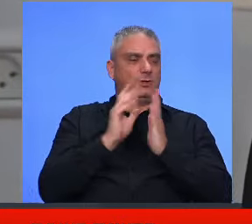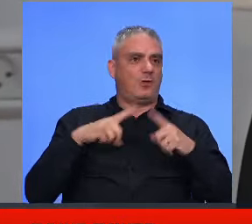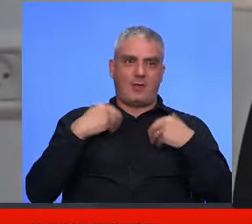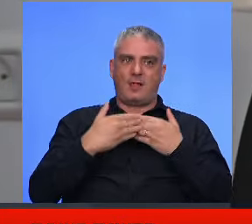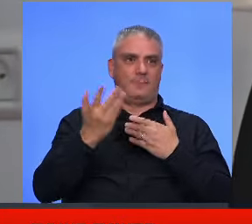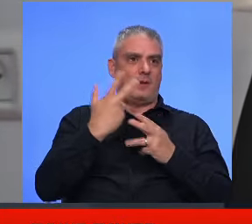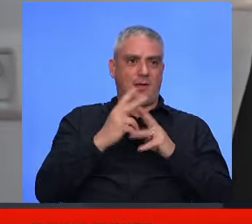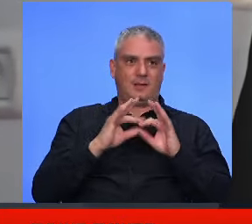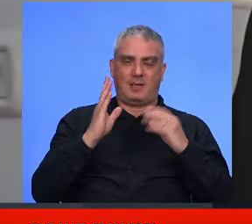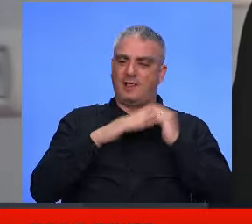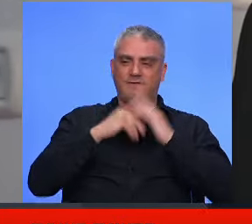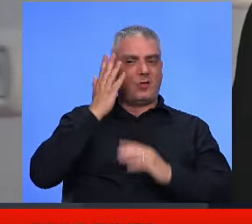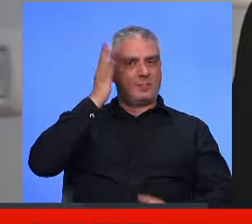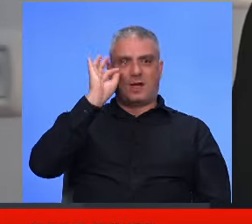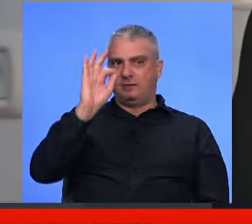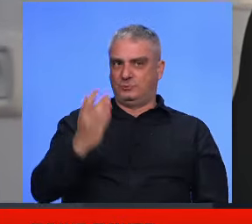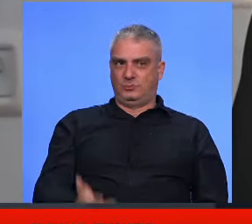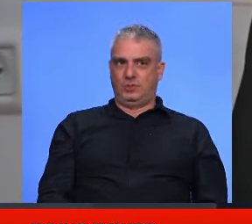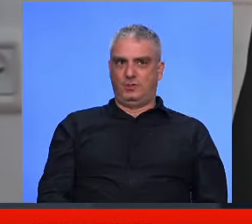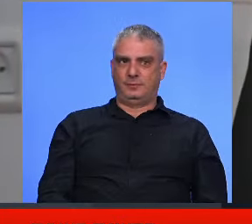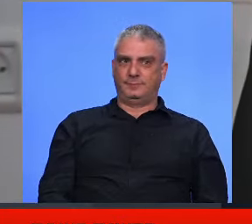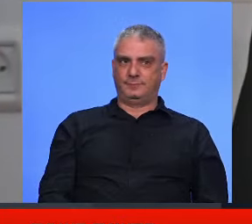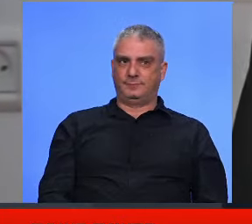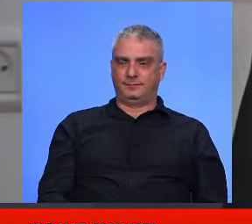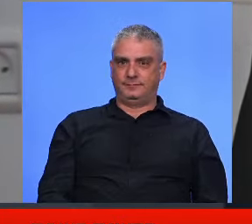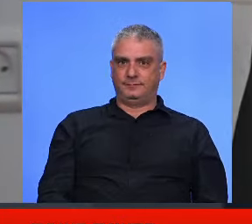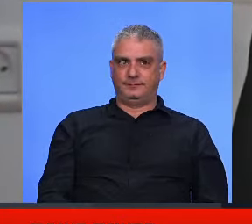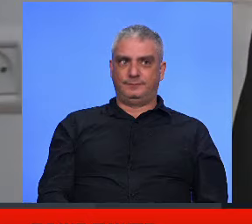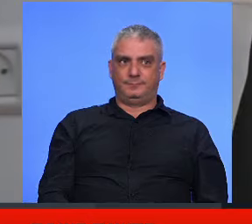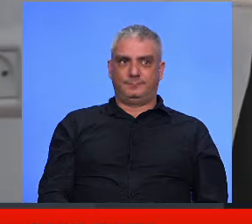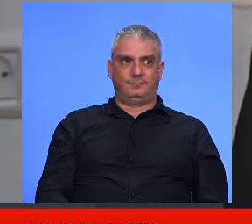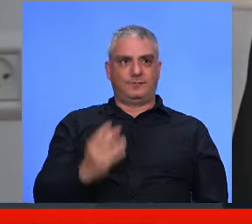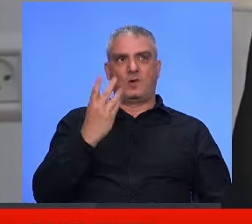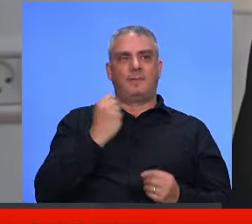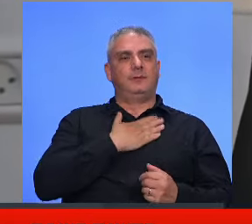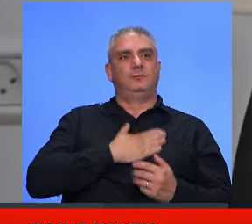بدايه حياته هسه عم ببني بحاله عنده طموح كان كبير